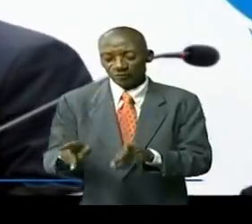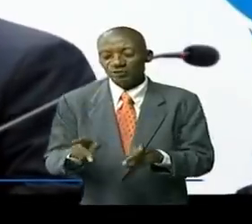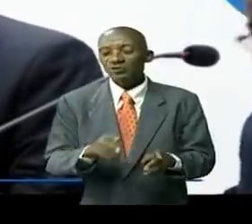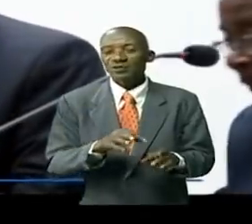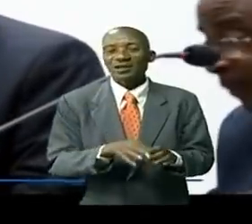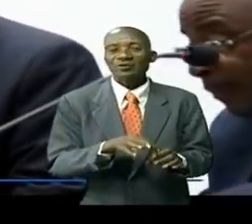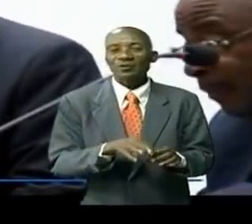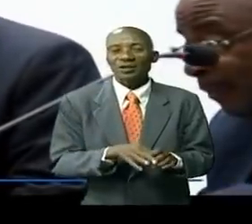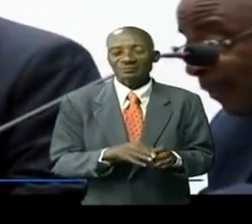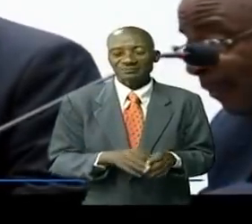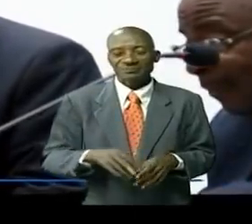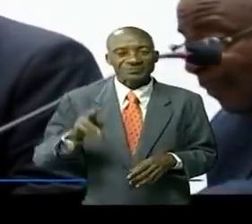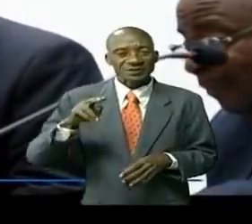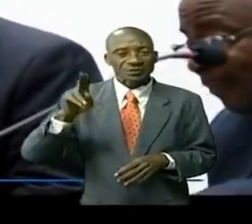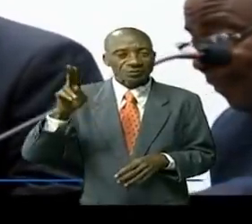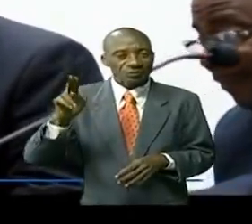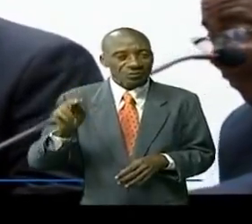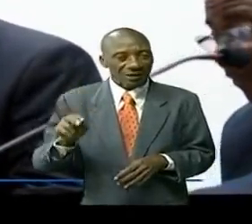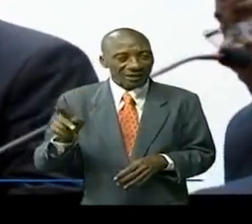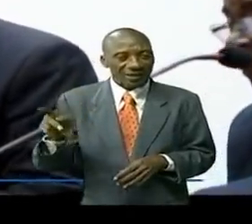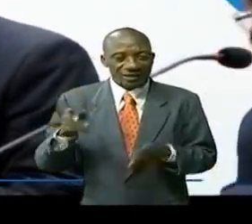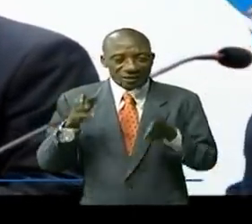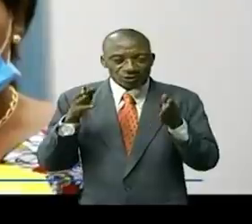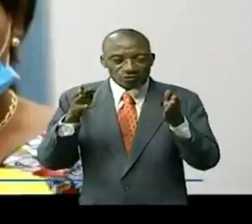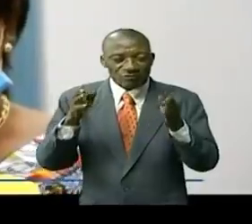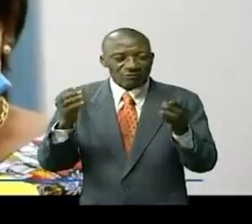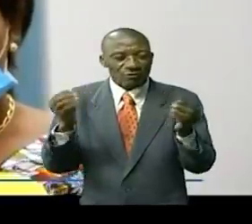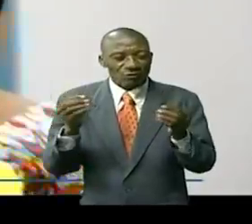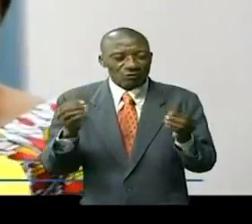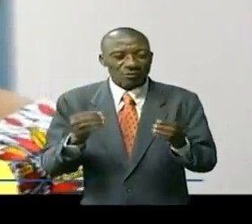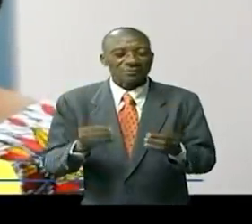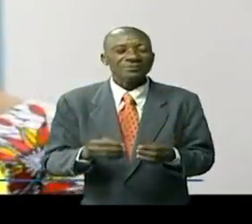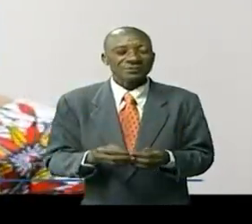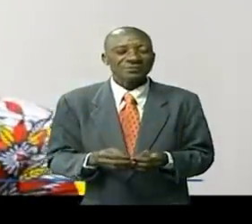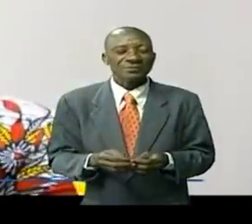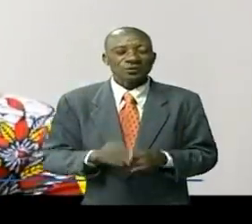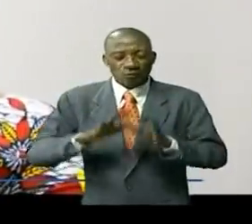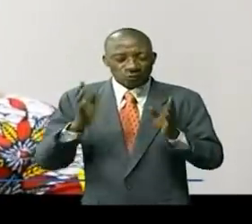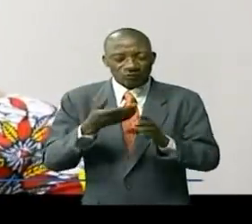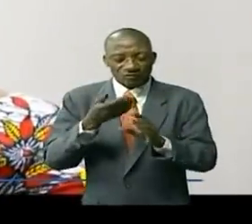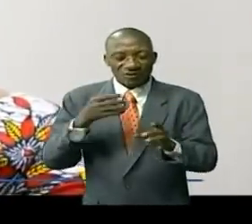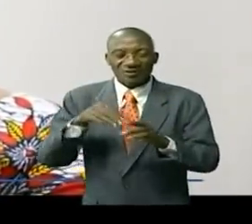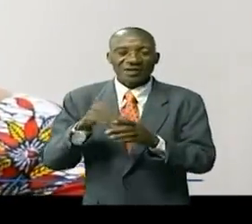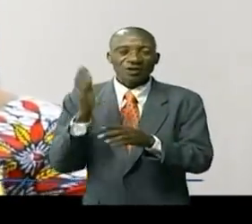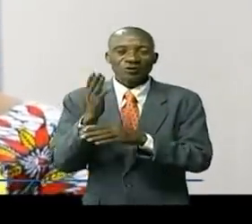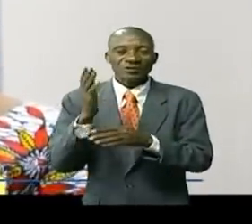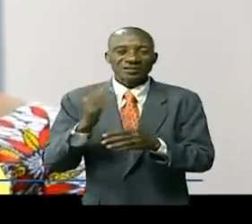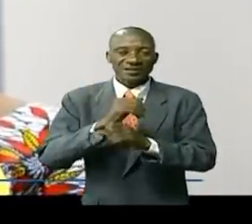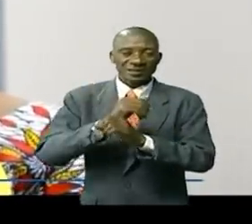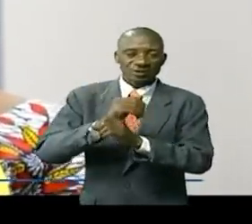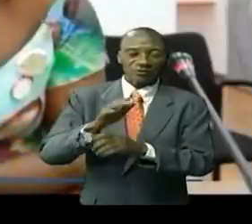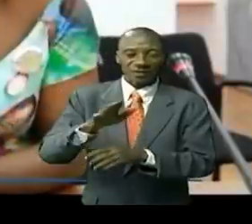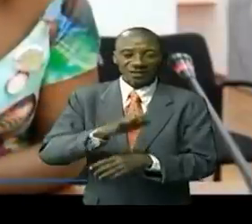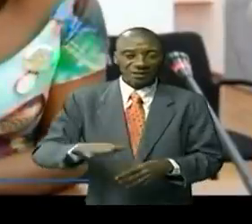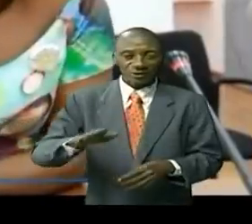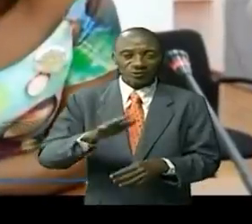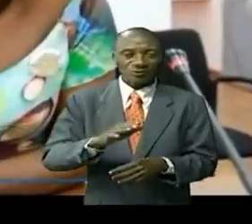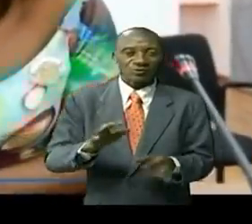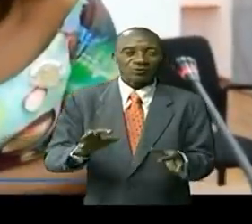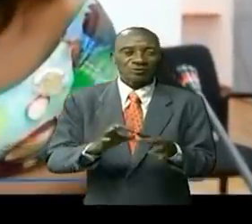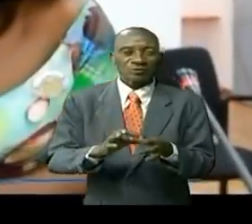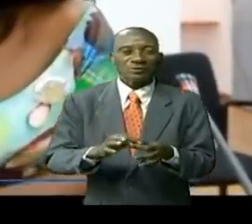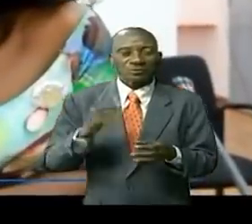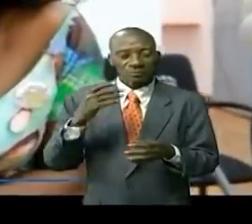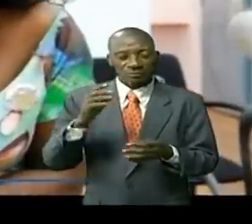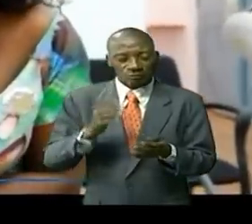la MONUSCO, ce suivi s'aligne sur la demande du Conseil de sécurité des Nations Unies de faciliter la conduite des processus